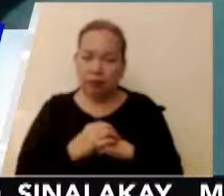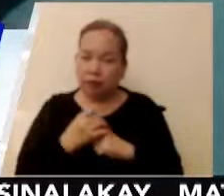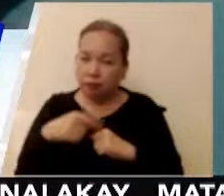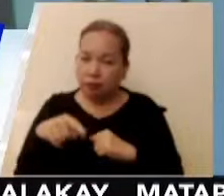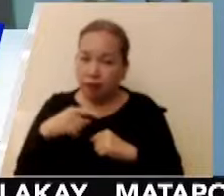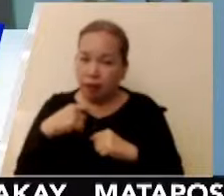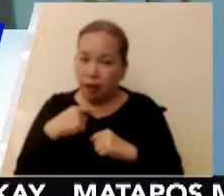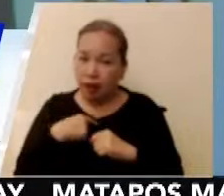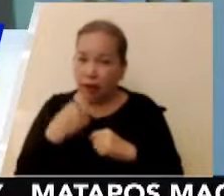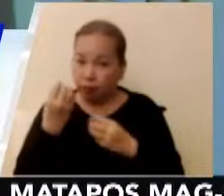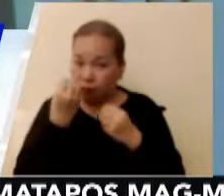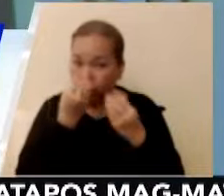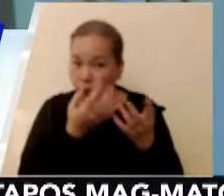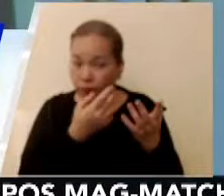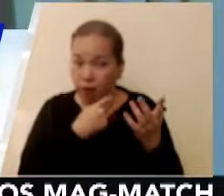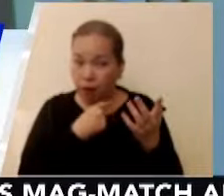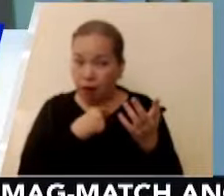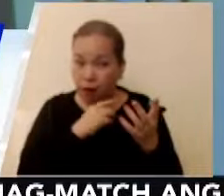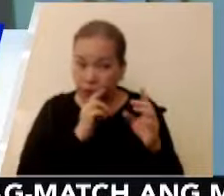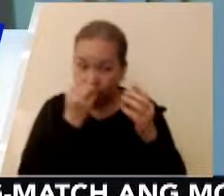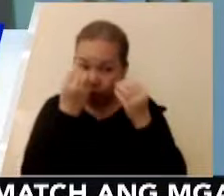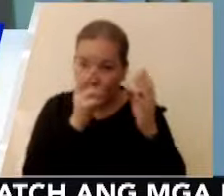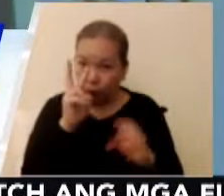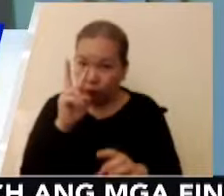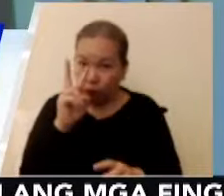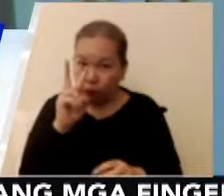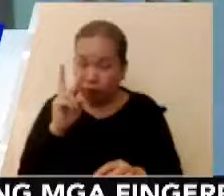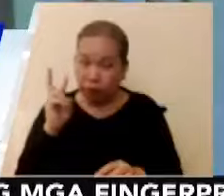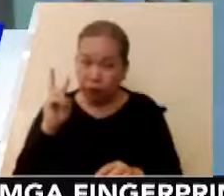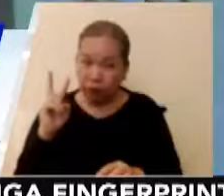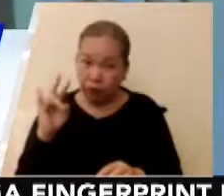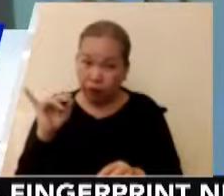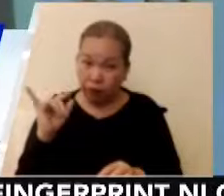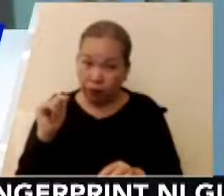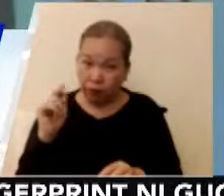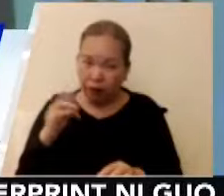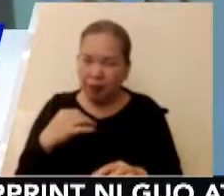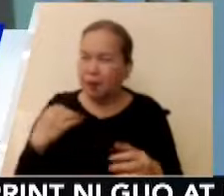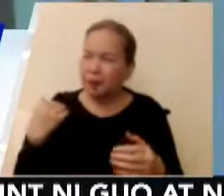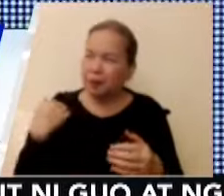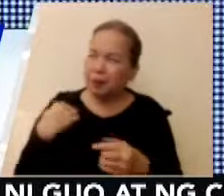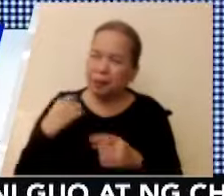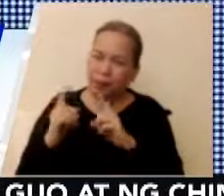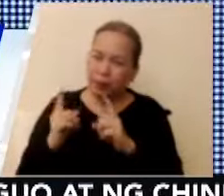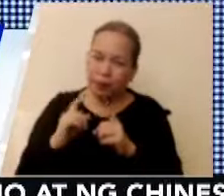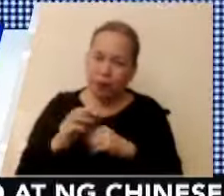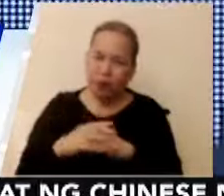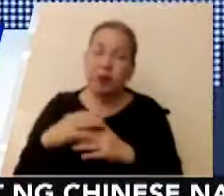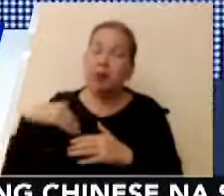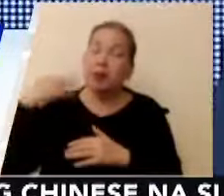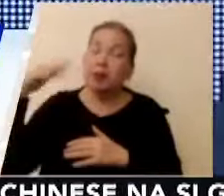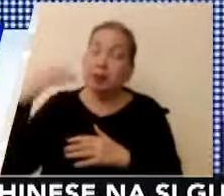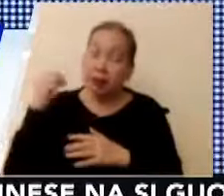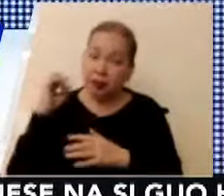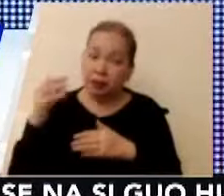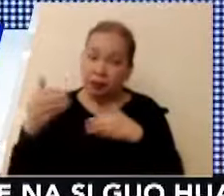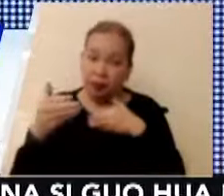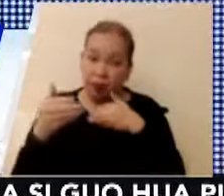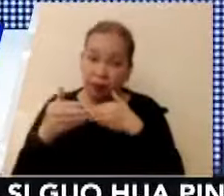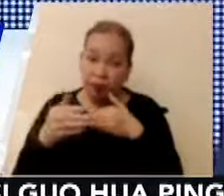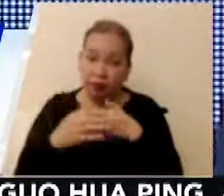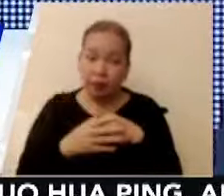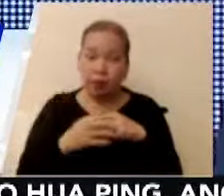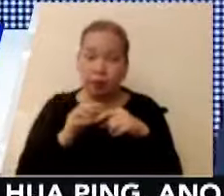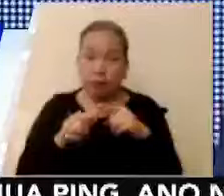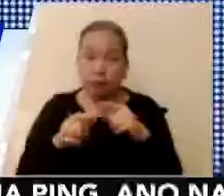Seasons? None yet, pero maganda. It would be nice to have that. Siguro pagbalapit na. Sinusubukan pa naming